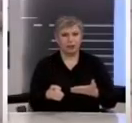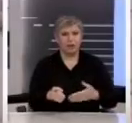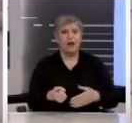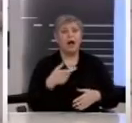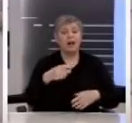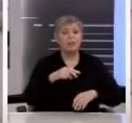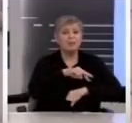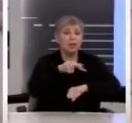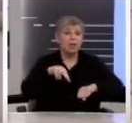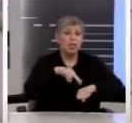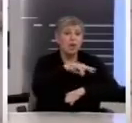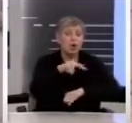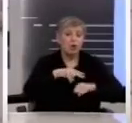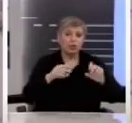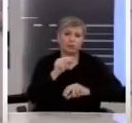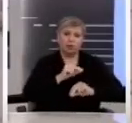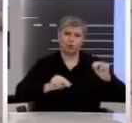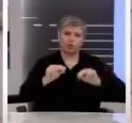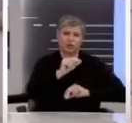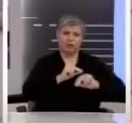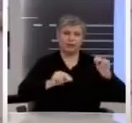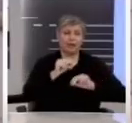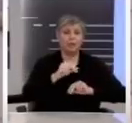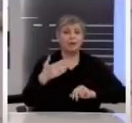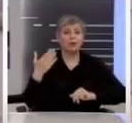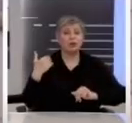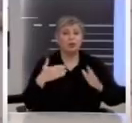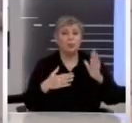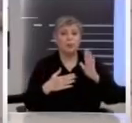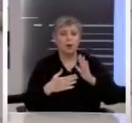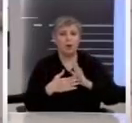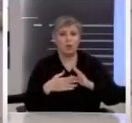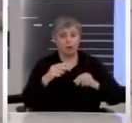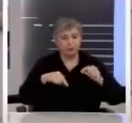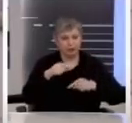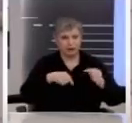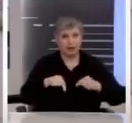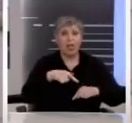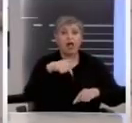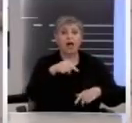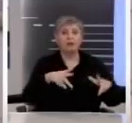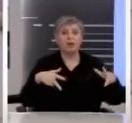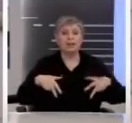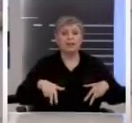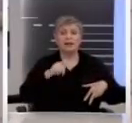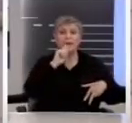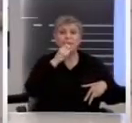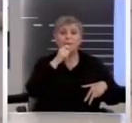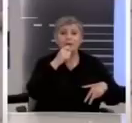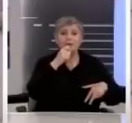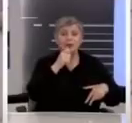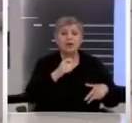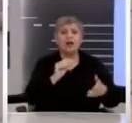κάναμε 2 ώρες συνεδρίαση στην διάσκεψη των Προέδρων. Πρόκειται για κρατικά μυστικά. Πρόκειται για